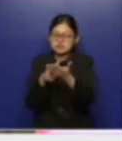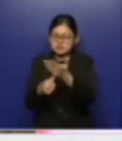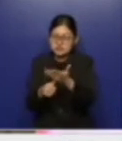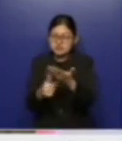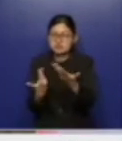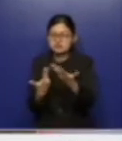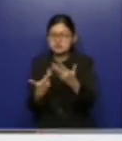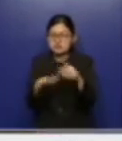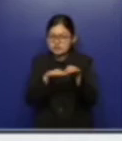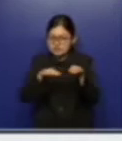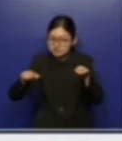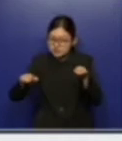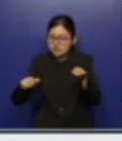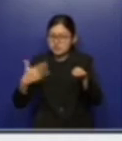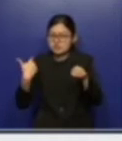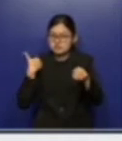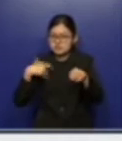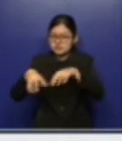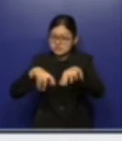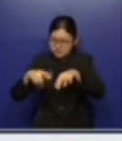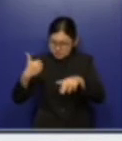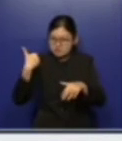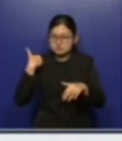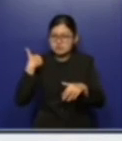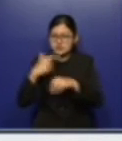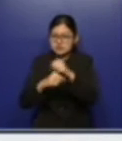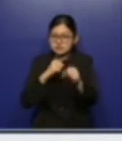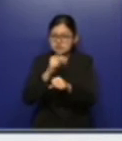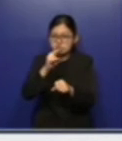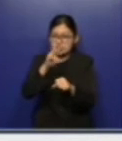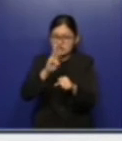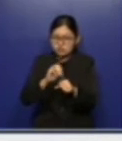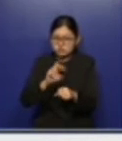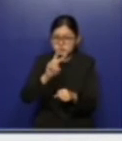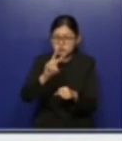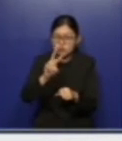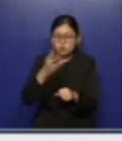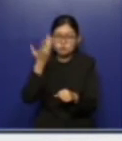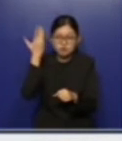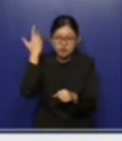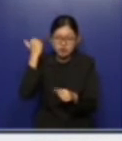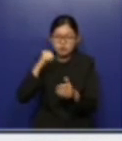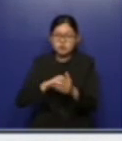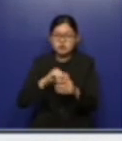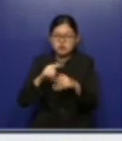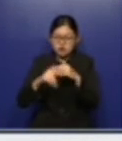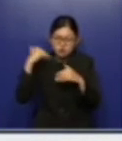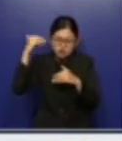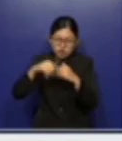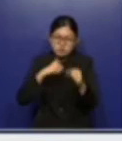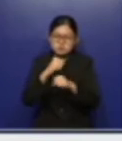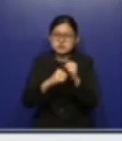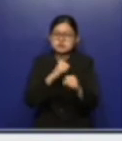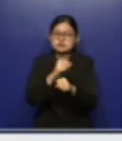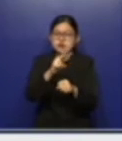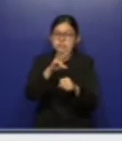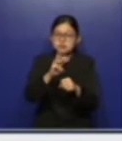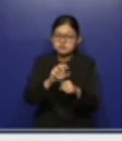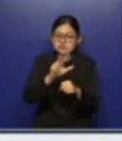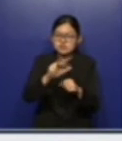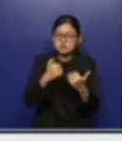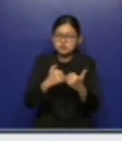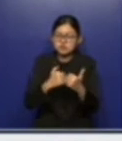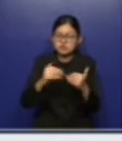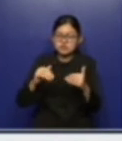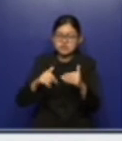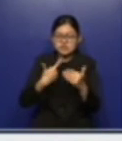เกณฑ์เนี่ยท่านได้จัดหรือไม่ในปี2562แล้วปี2563เนี่ยยังดำเนิน